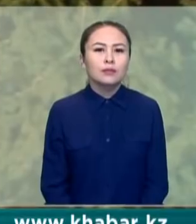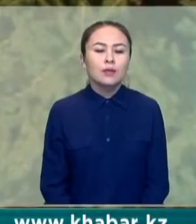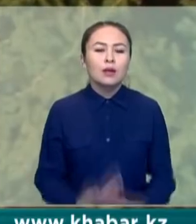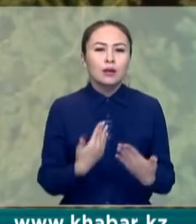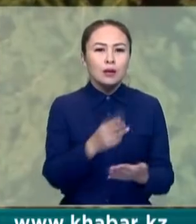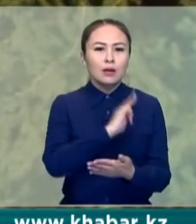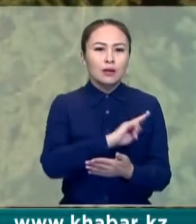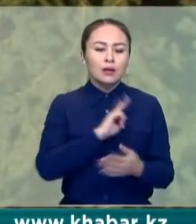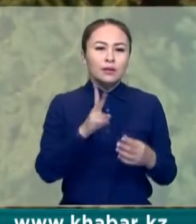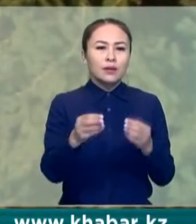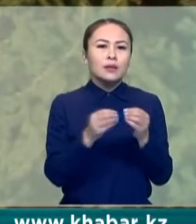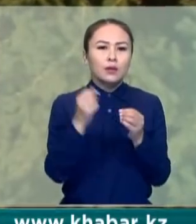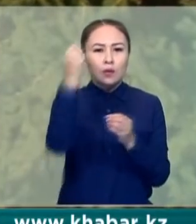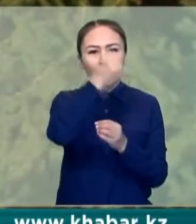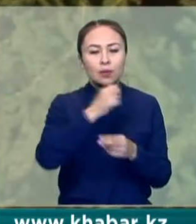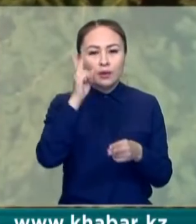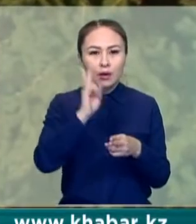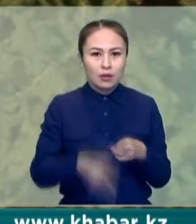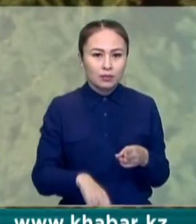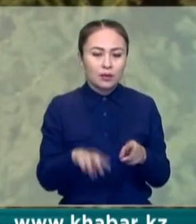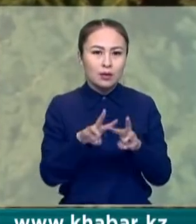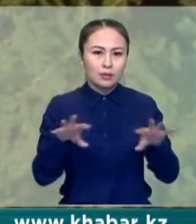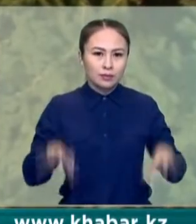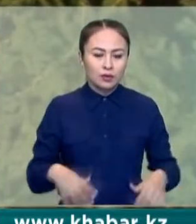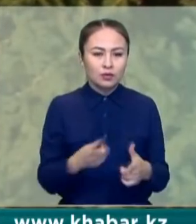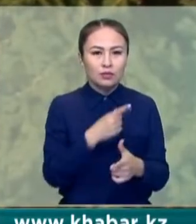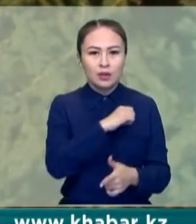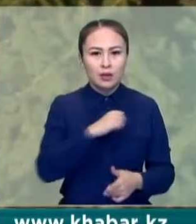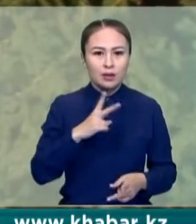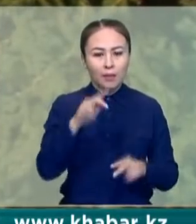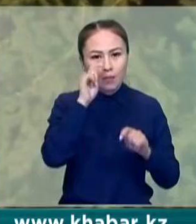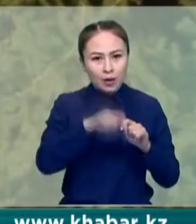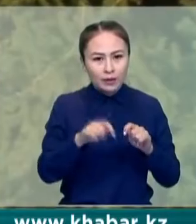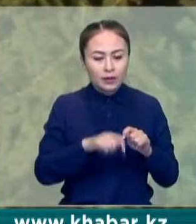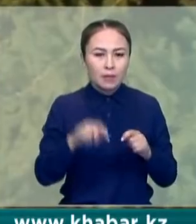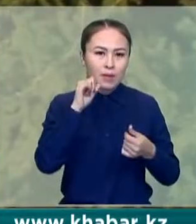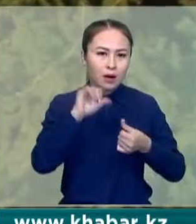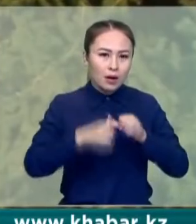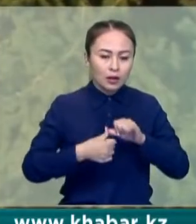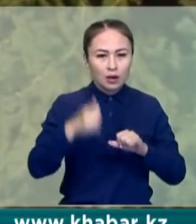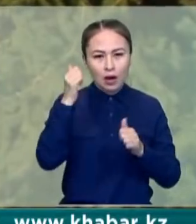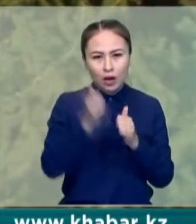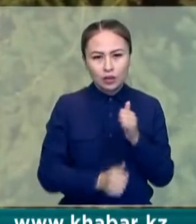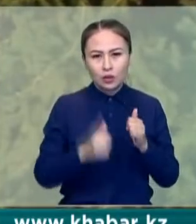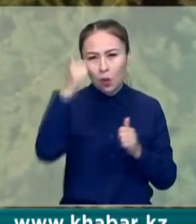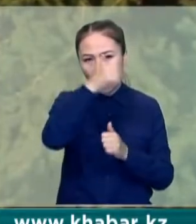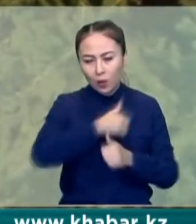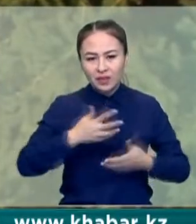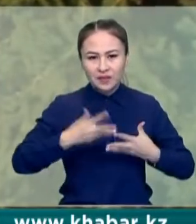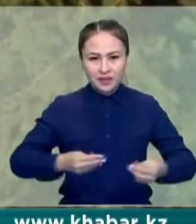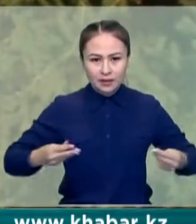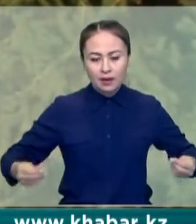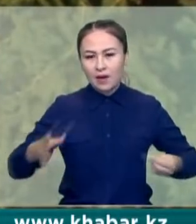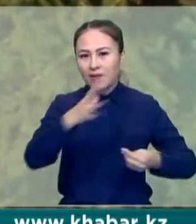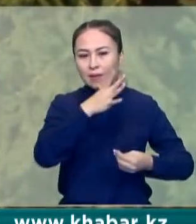Бұл жұмыстар 2010 жылы аяқталды. Енді әкімдіктер мониторинг жүргізу керек. Бұл дегеніміз жыл сайын көктемде бұрынғы уран